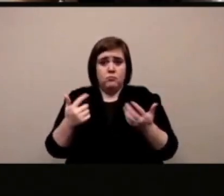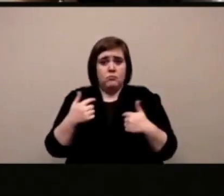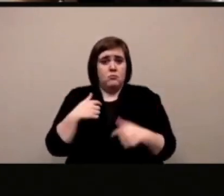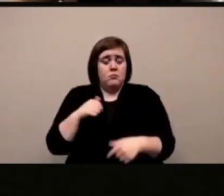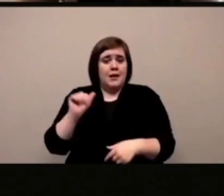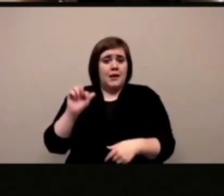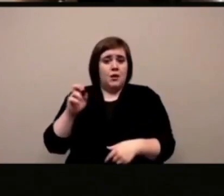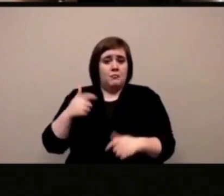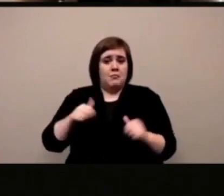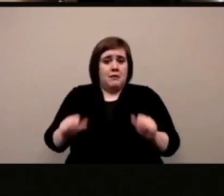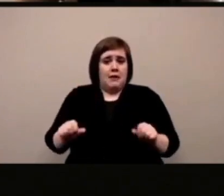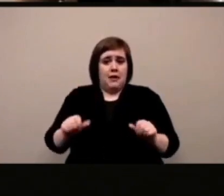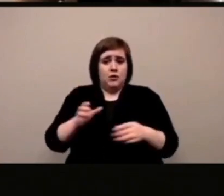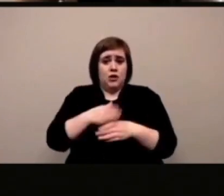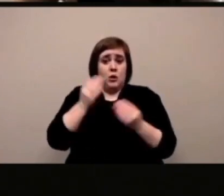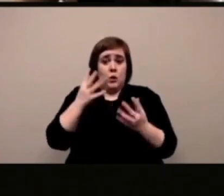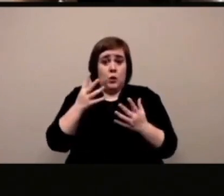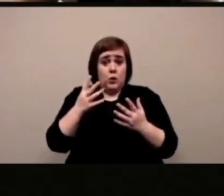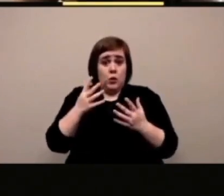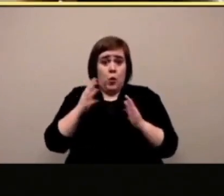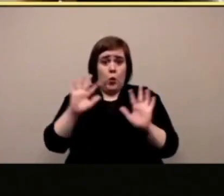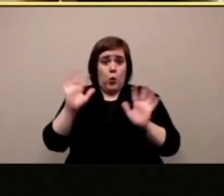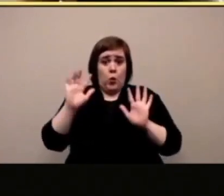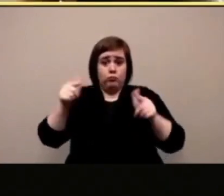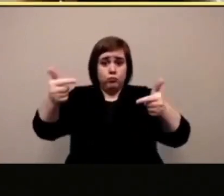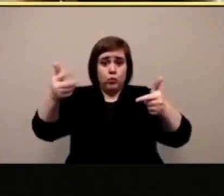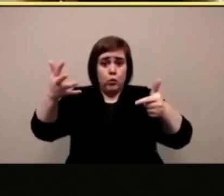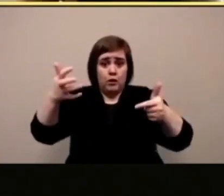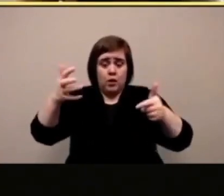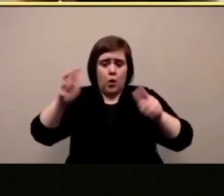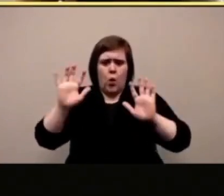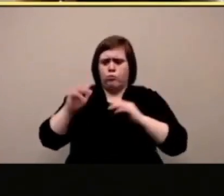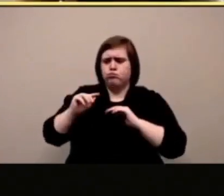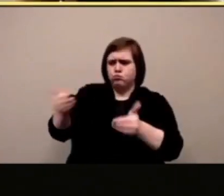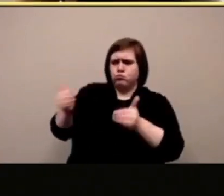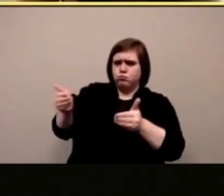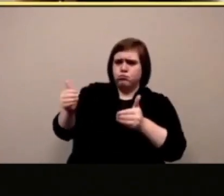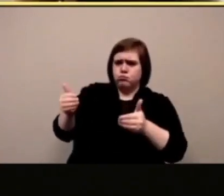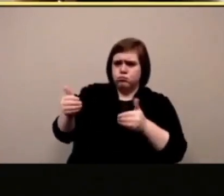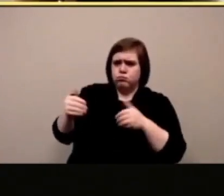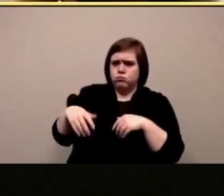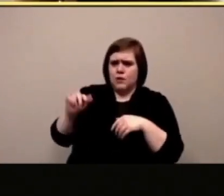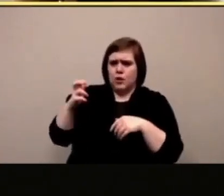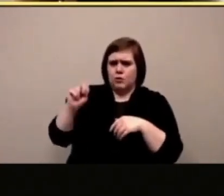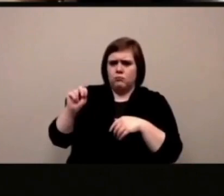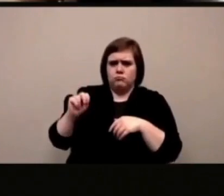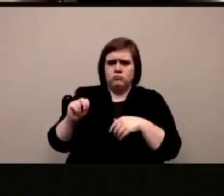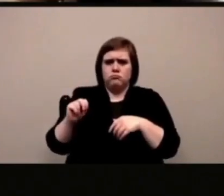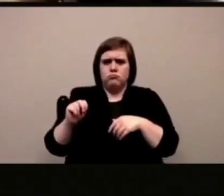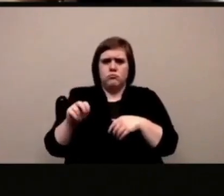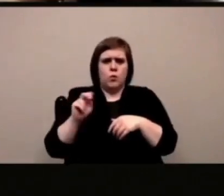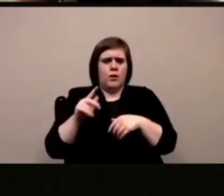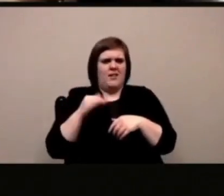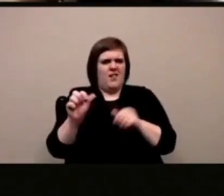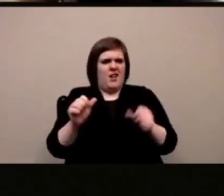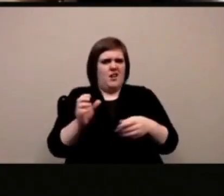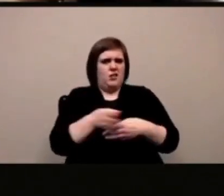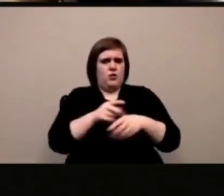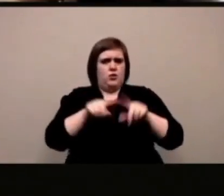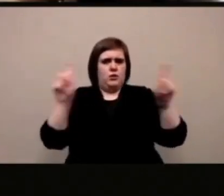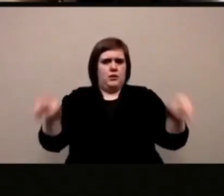いう複数の拡張機能は融合できるようなものがあればいいなというふうには思っています